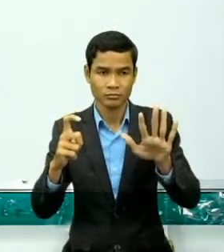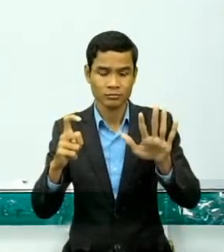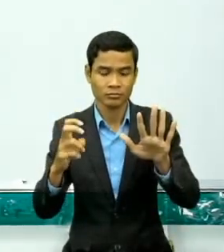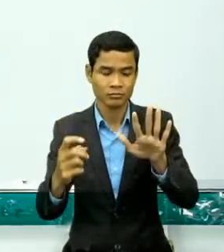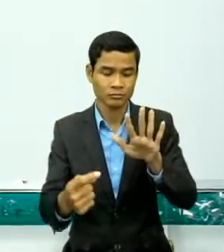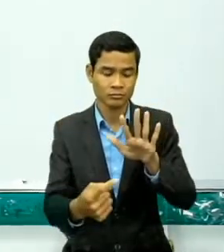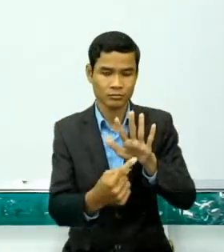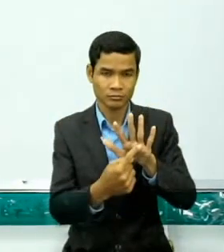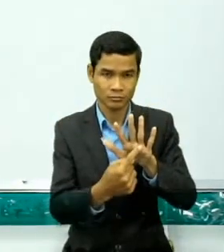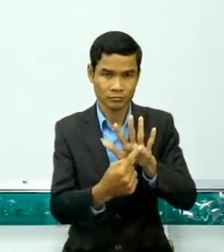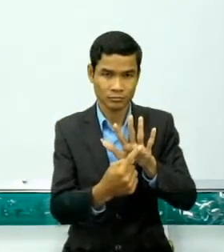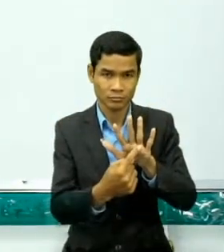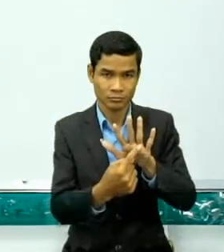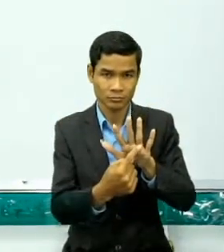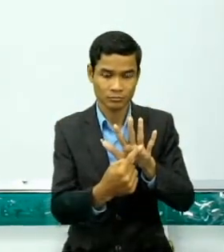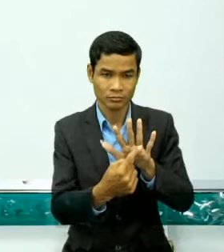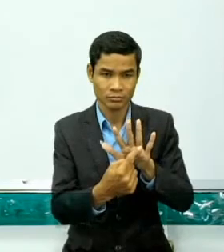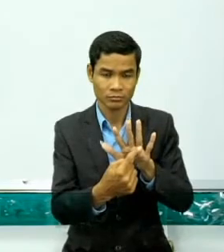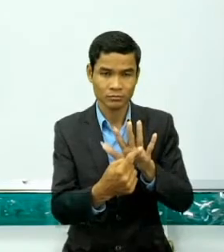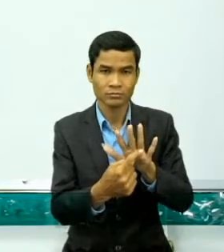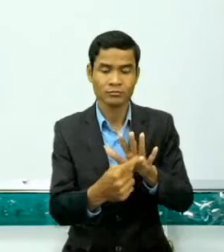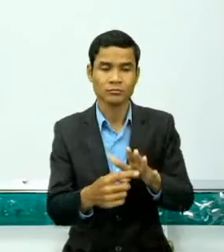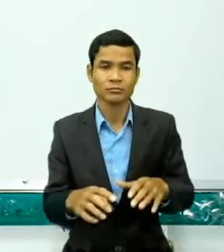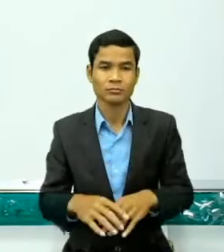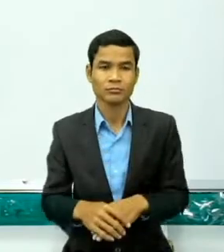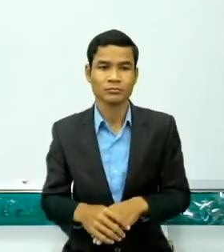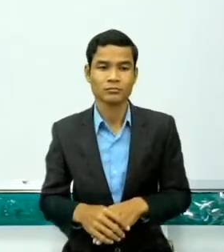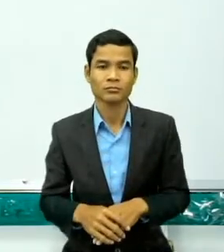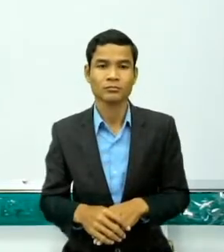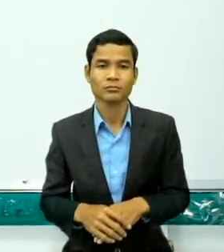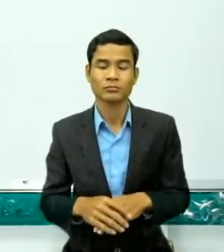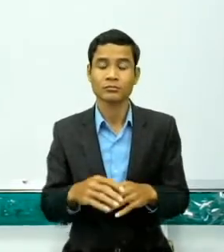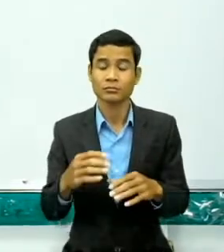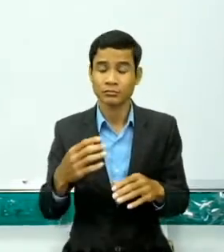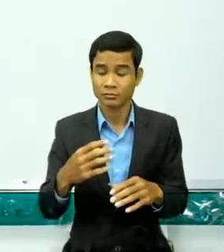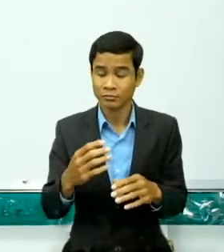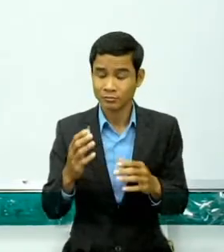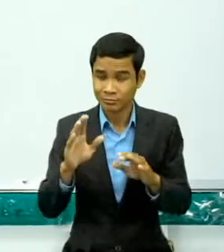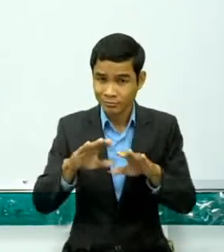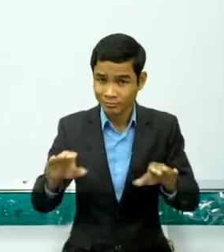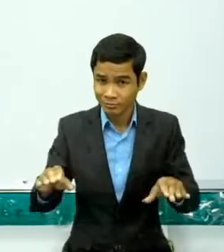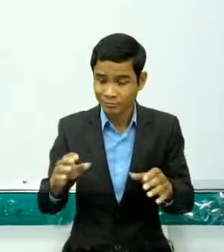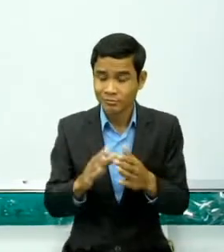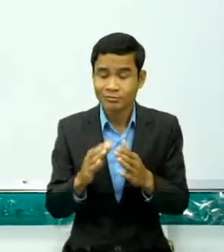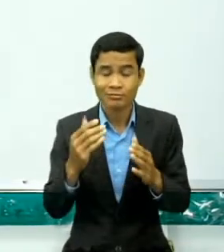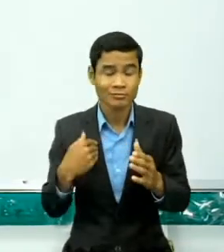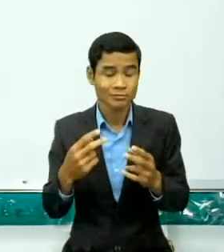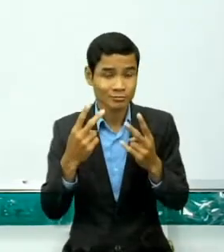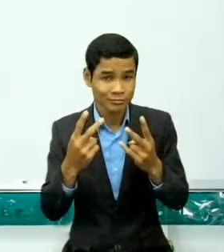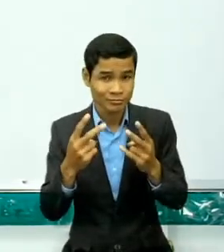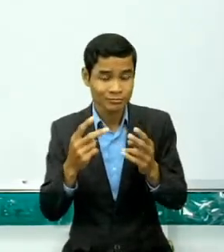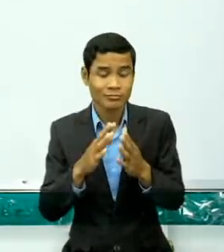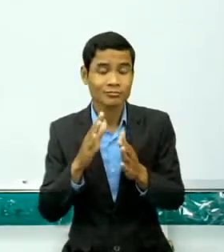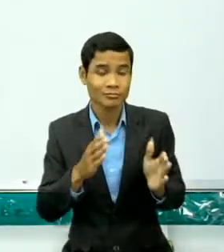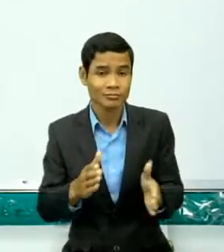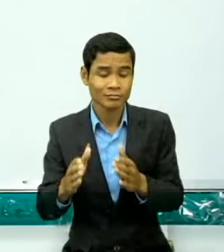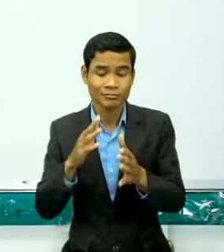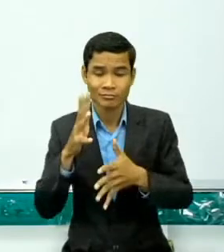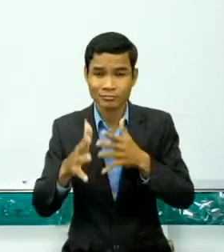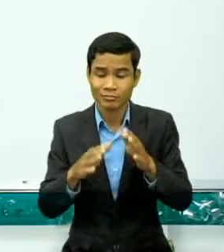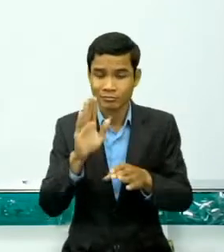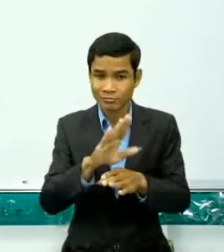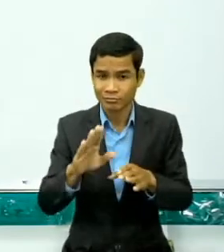អឺខចាអរគុណកូនកូនឥឡូវកូនកូនត្រៀមខ្លួនអានព្យាង្គដោយប្រើអក្សរចល័